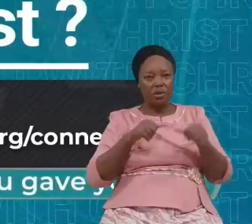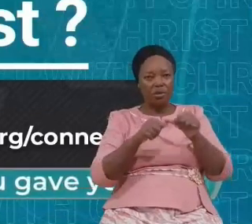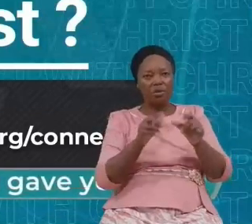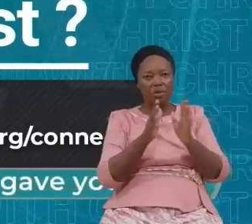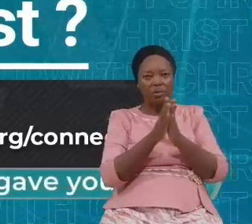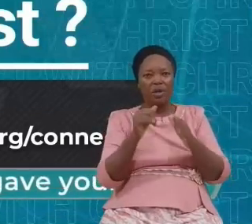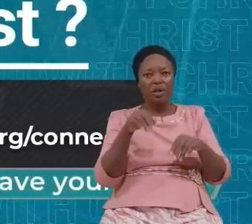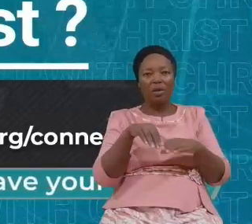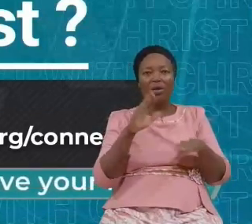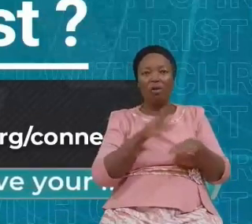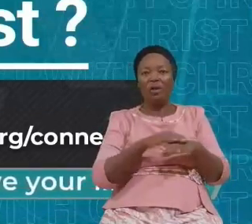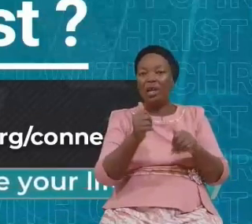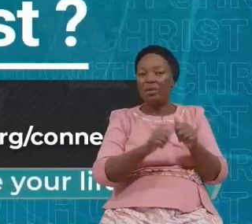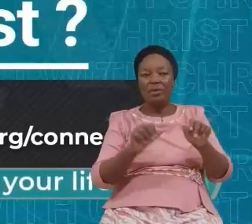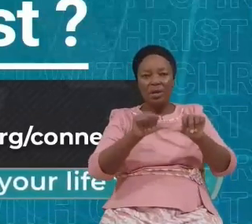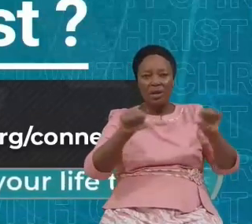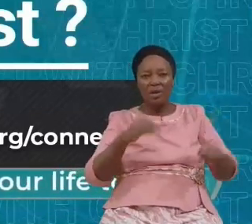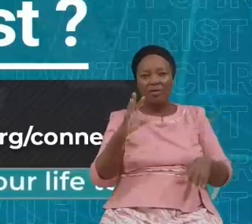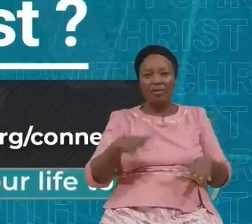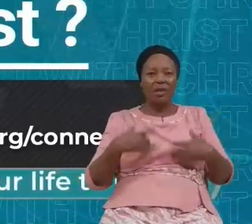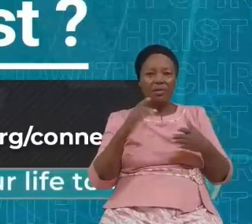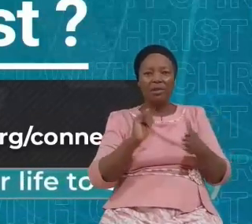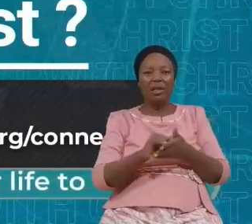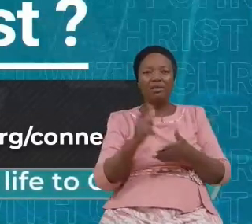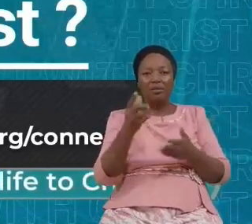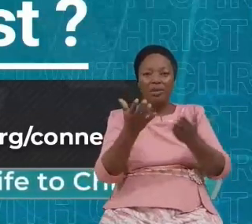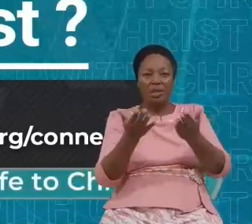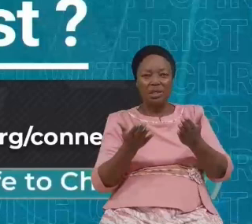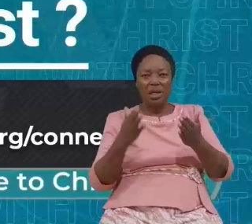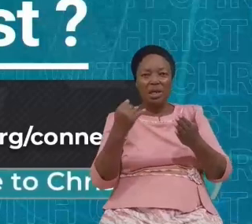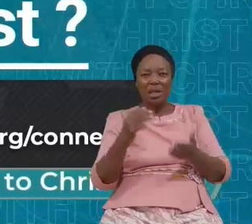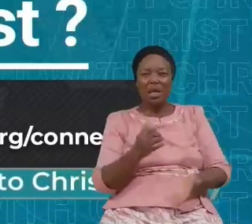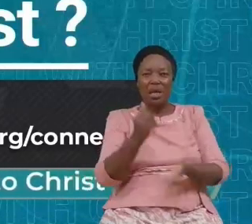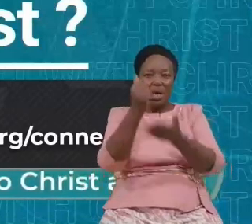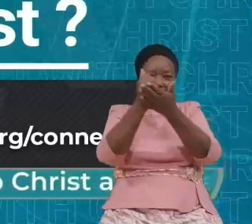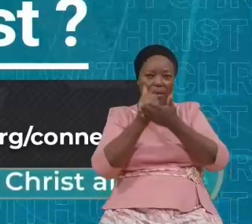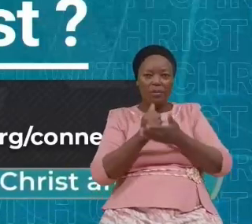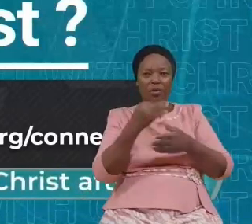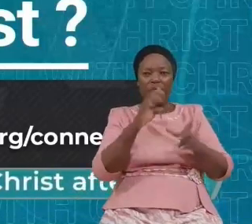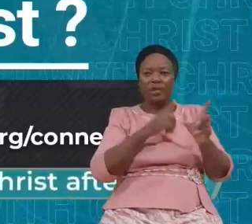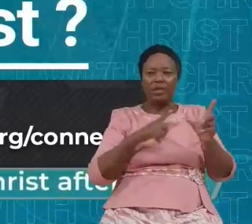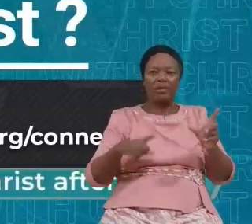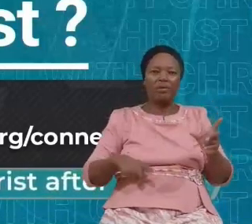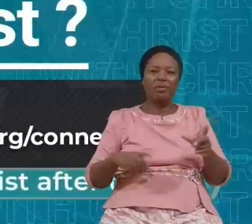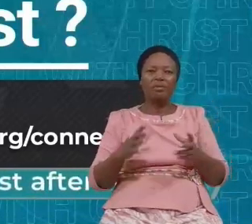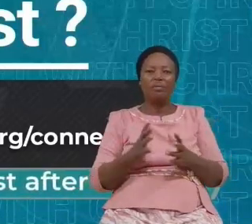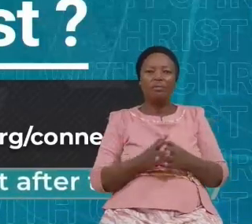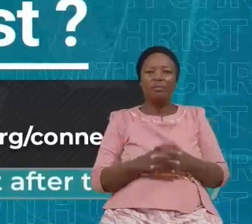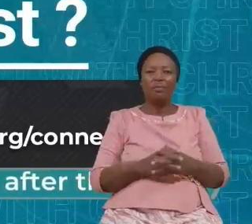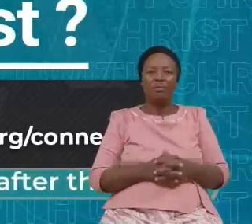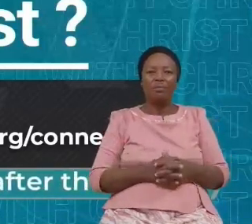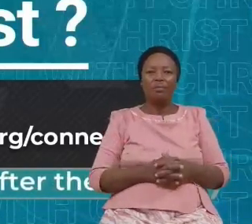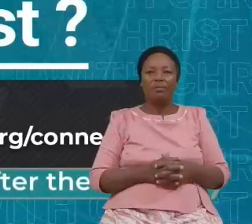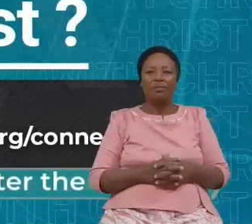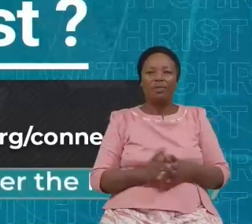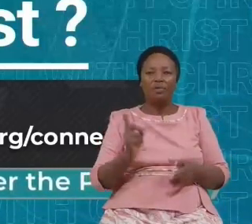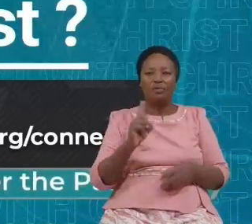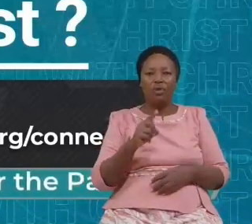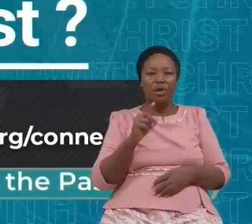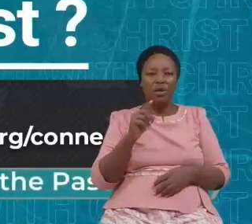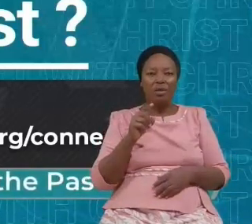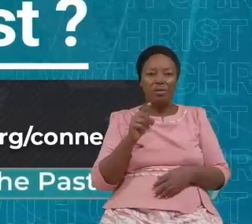si vous avez déjà dans votre vie au Seigneur avant vous pouvez continuer à prier là où vous voulez l'intervention de dire dans votre vie